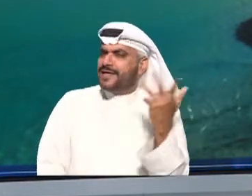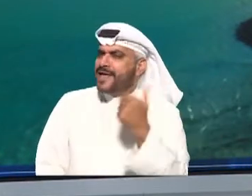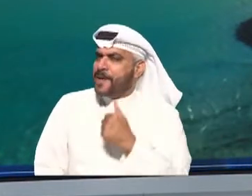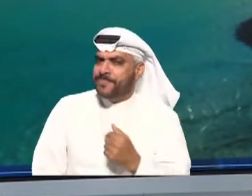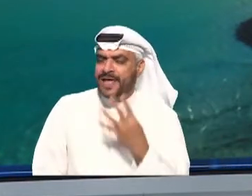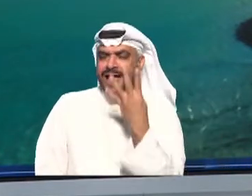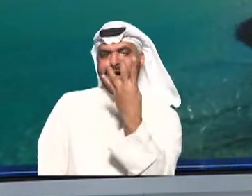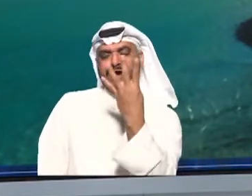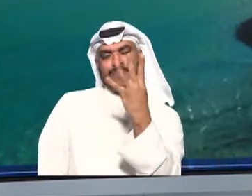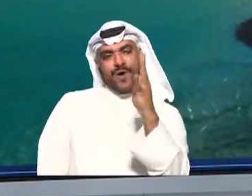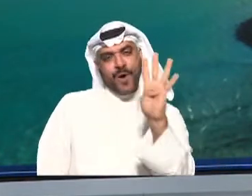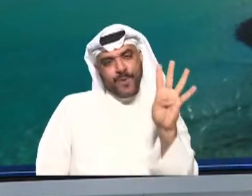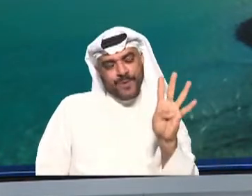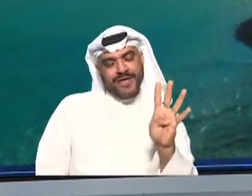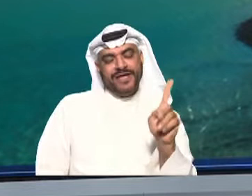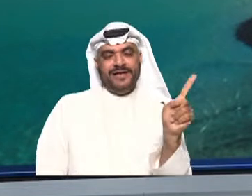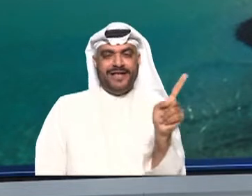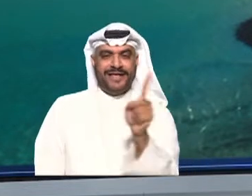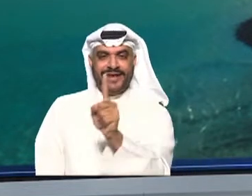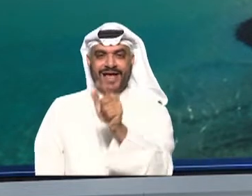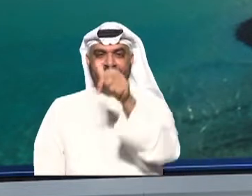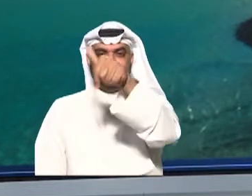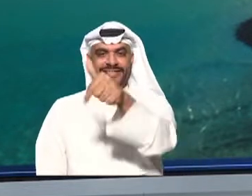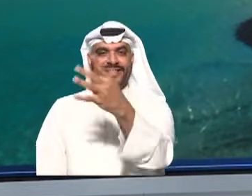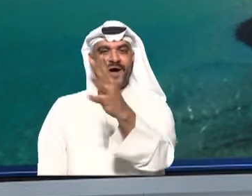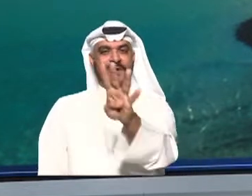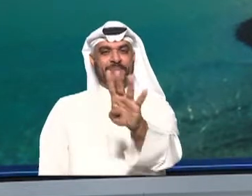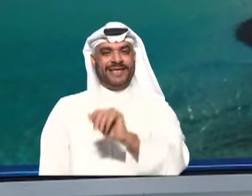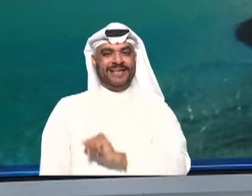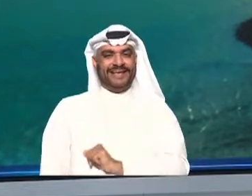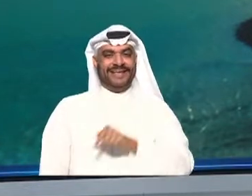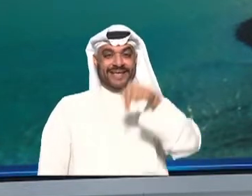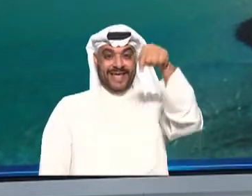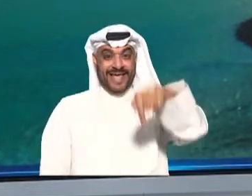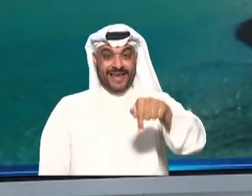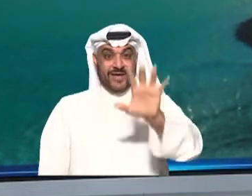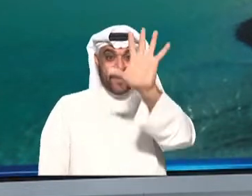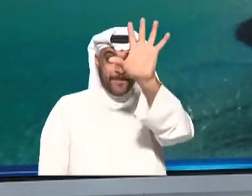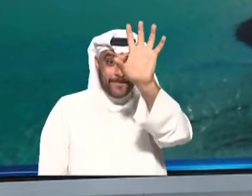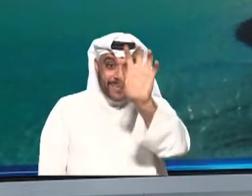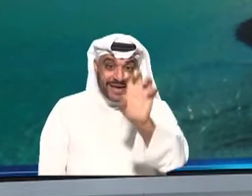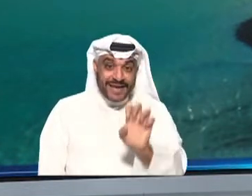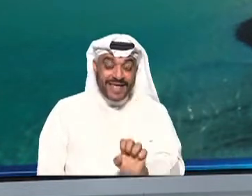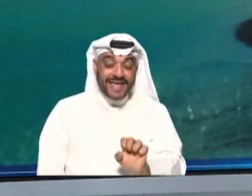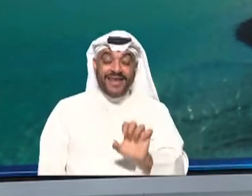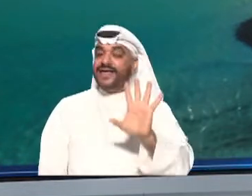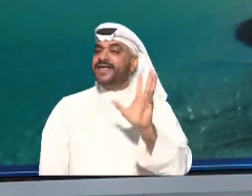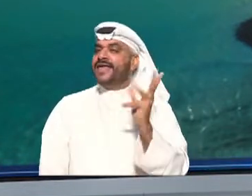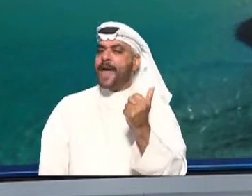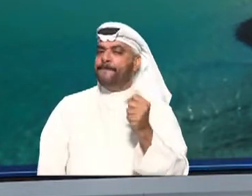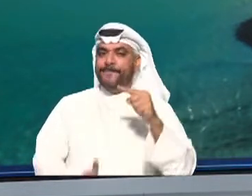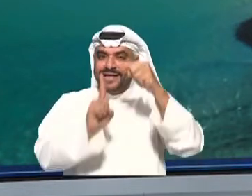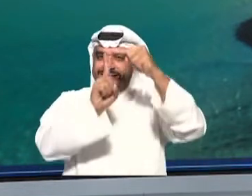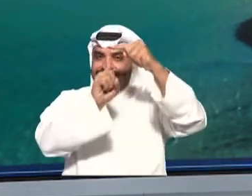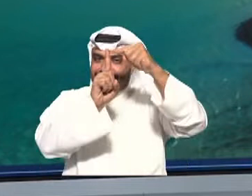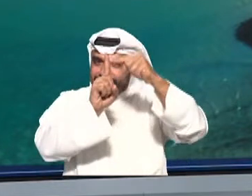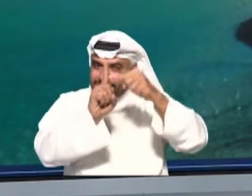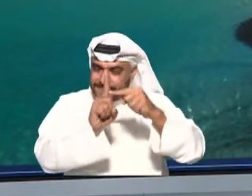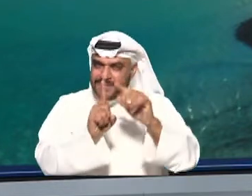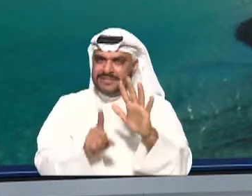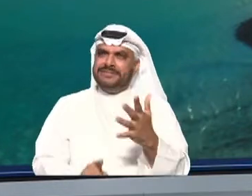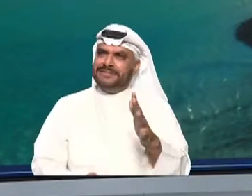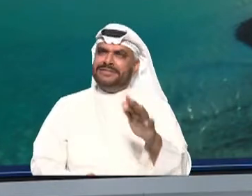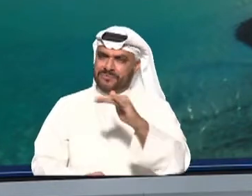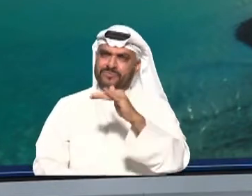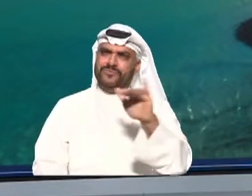44 و 46 درجة مئوية. أما درجات حرارة الصورة المتوقعة لهذه الليلة بمشيئة الله راح تكون معتدلة، متوقع أن